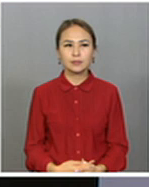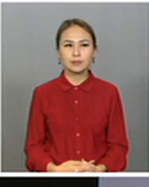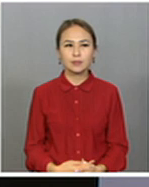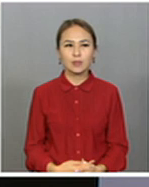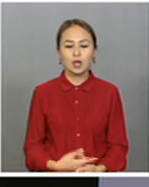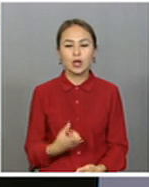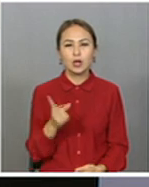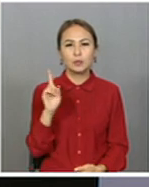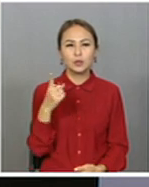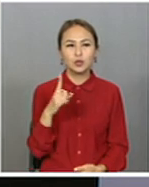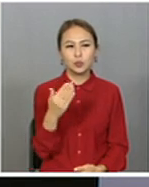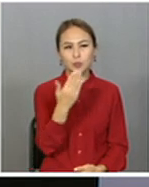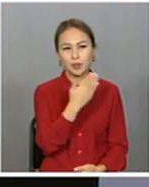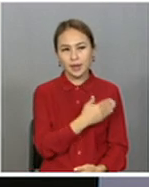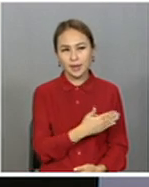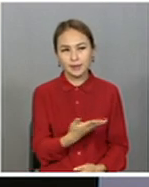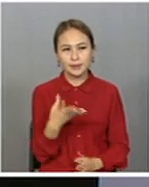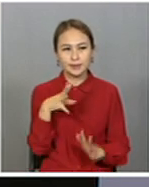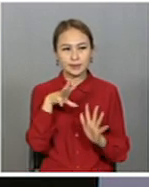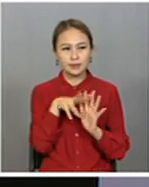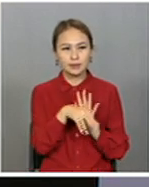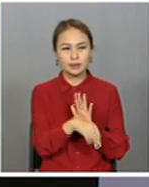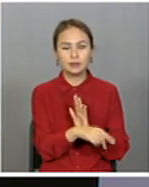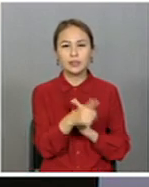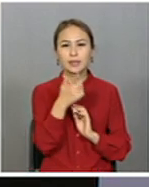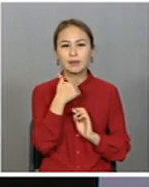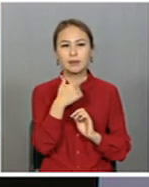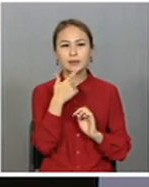Почему они занесены в Красную книгу?